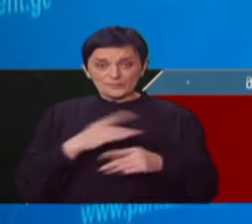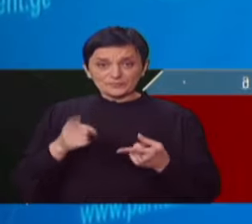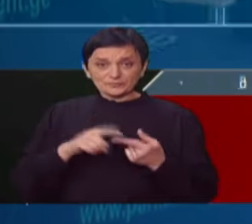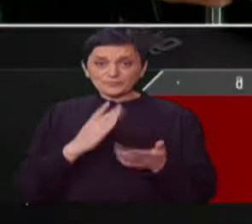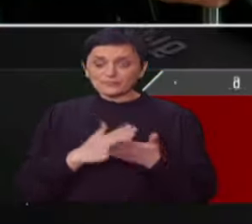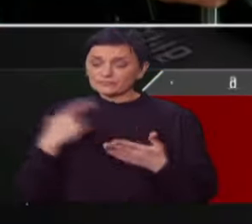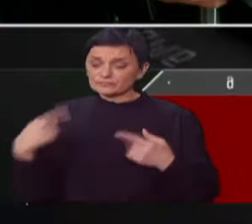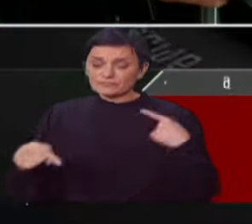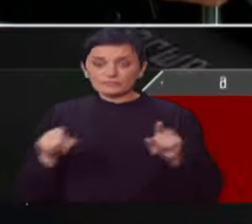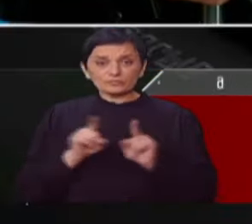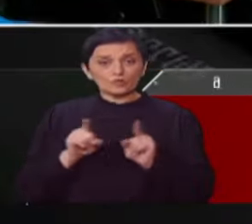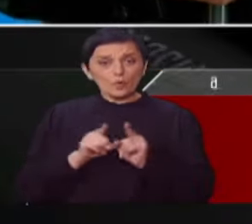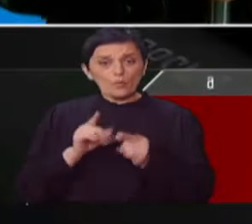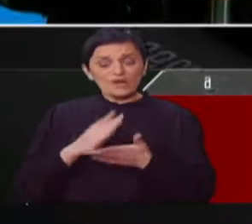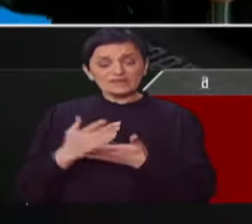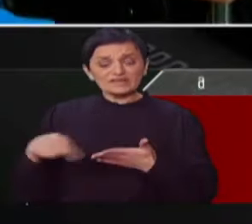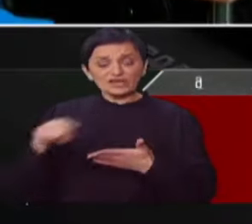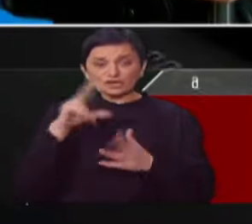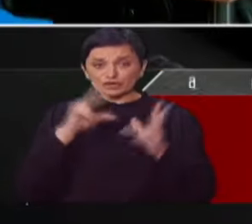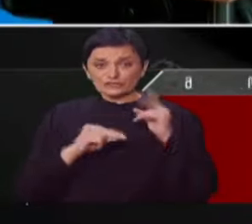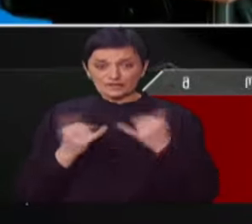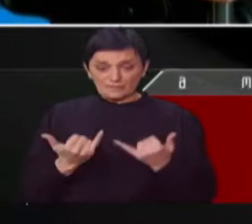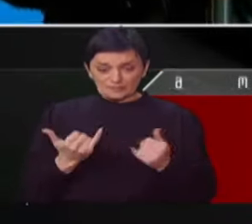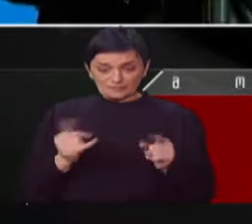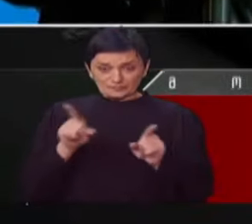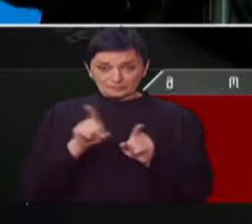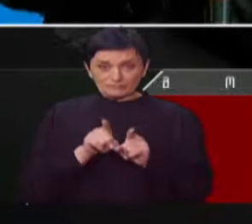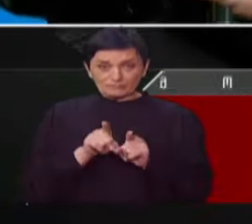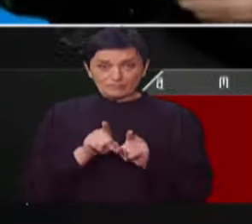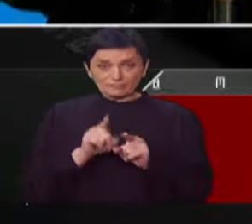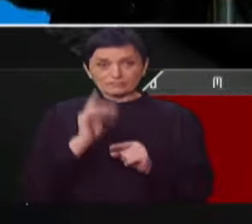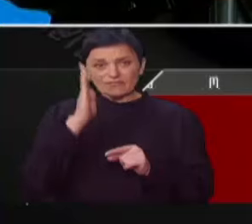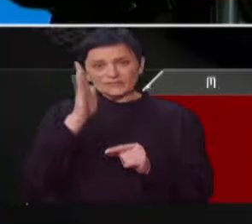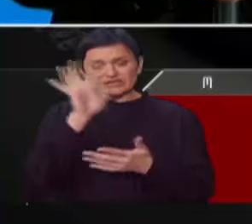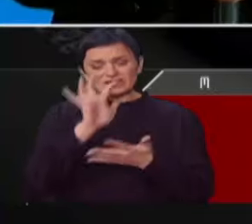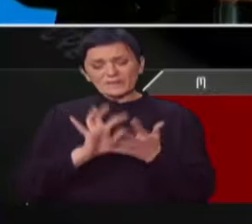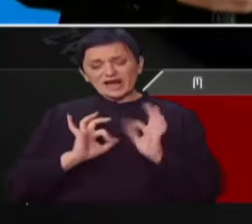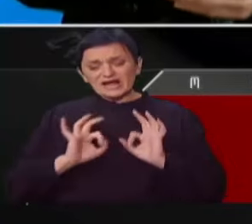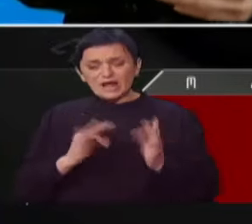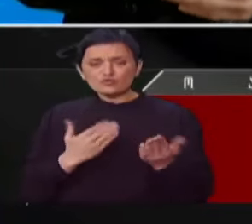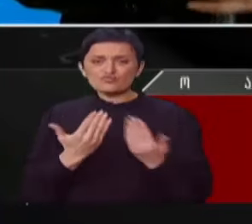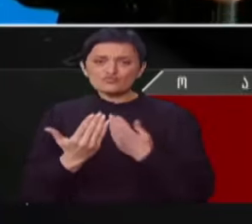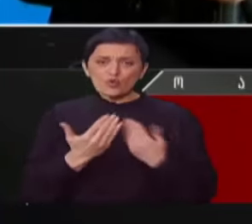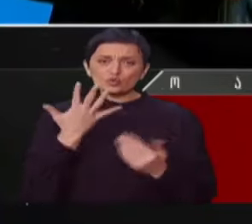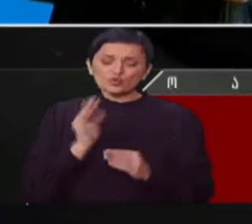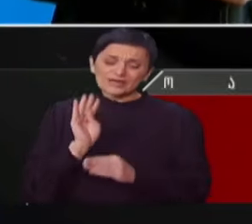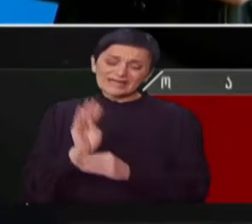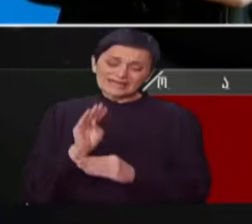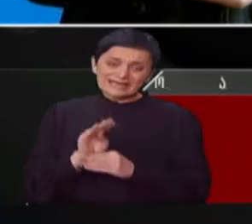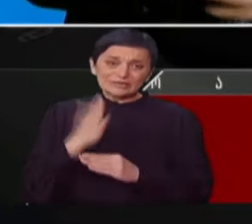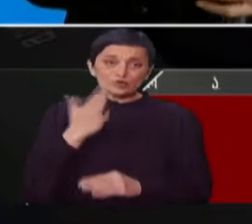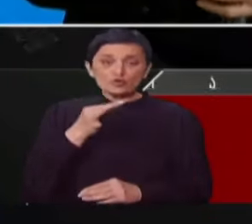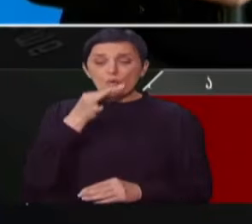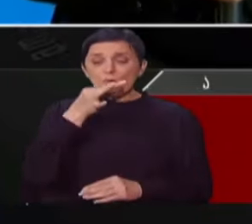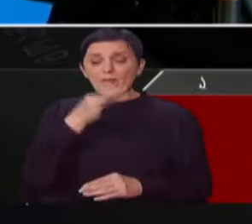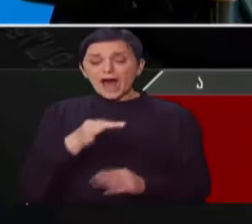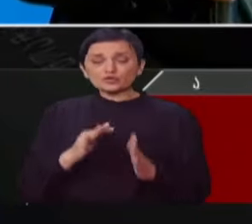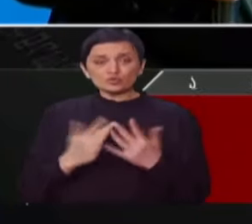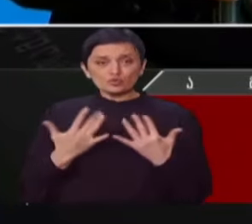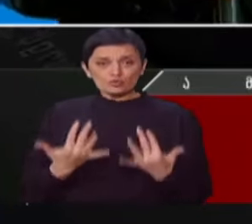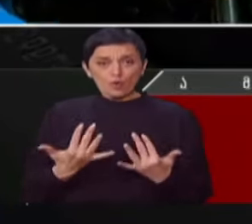рискан. Схобли оппозиции сначала тулишом, а хласети типис. Икне бывает рискан, схода бы бимотсон, да, биту критика туп. А сухис мотхомна, а сэрт